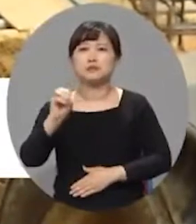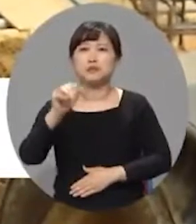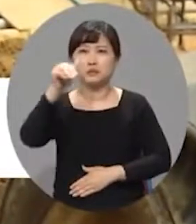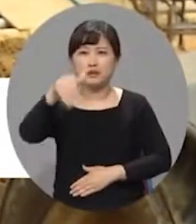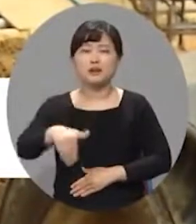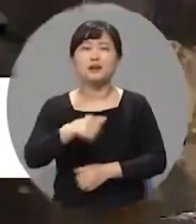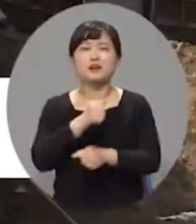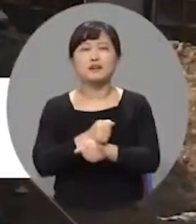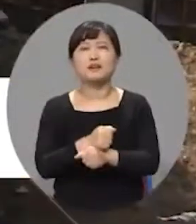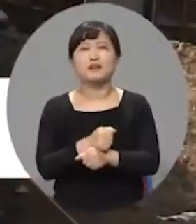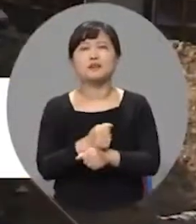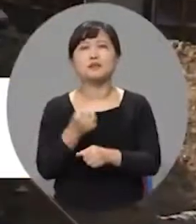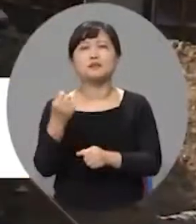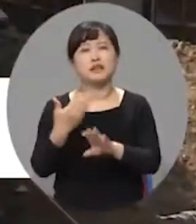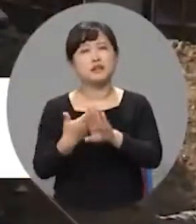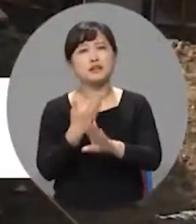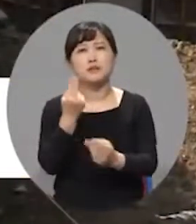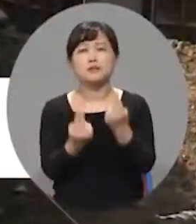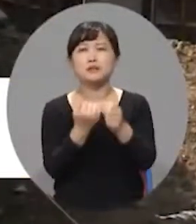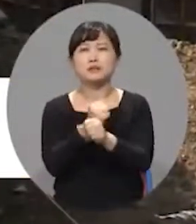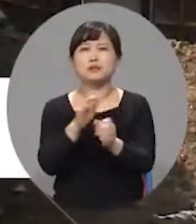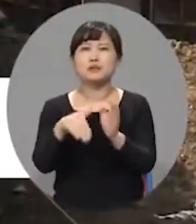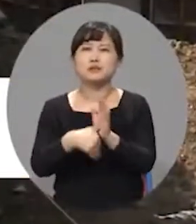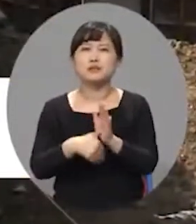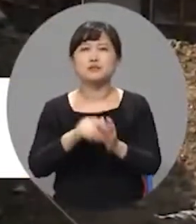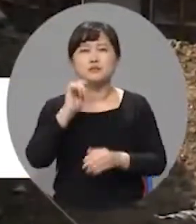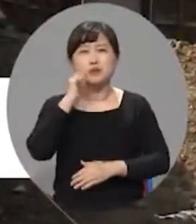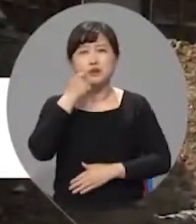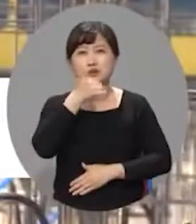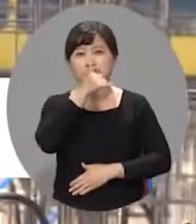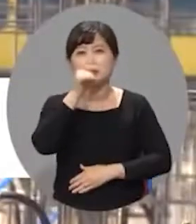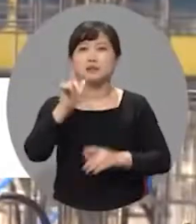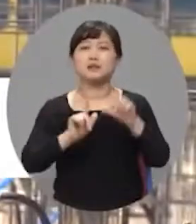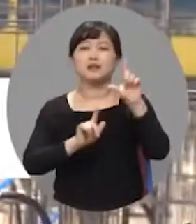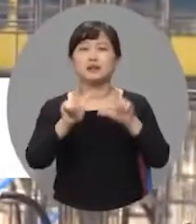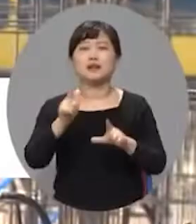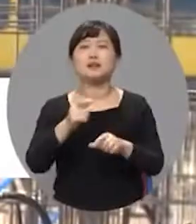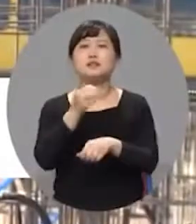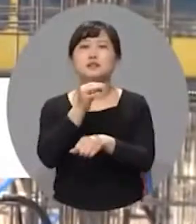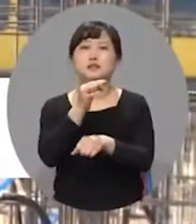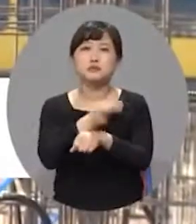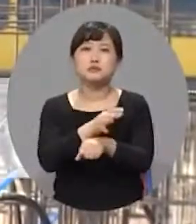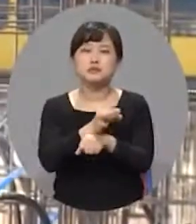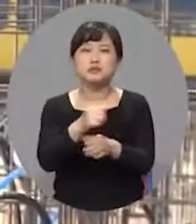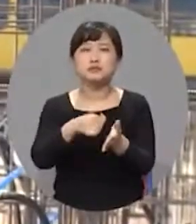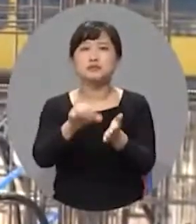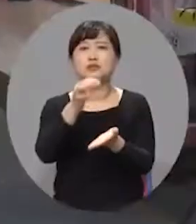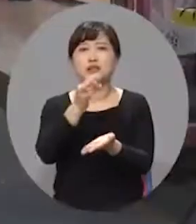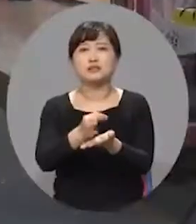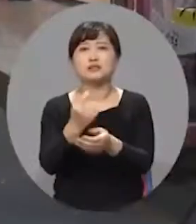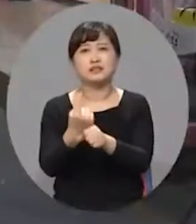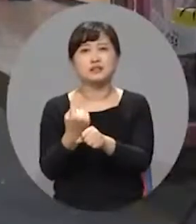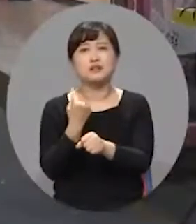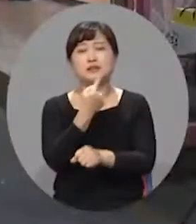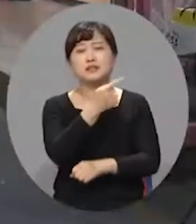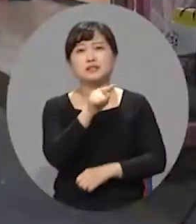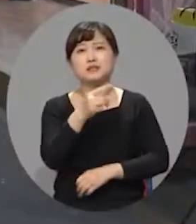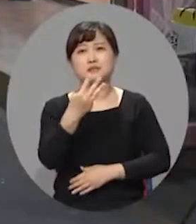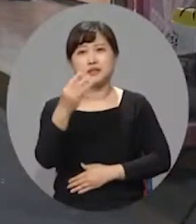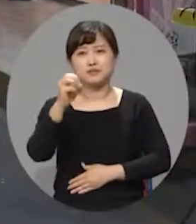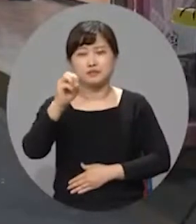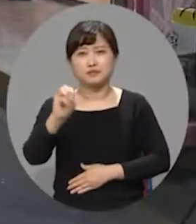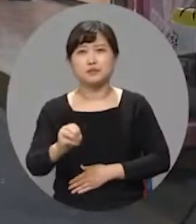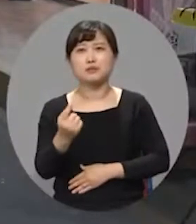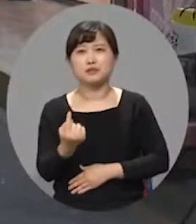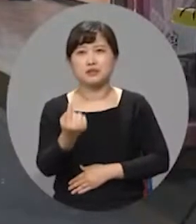크고 다른 산업 분야와 비교해 약세를 면치 못했습니다 소비자 물가는 전년 동기 대비 1.3% 상승 에